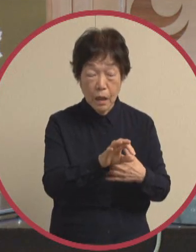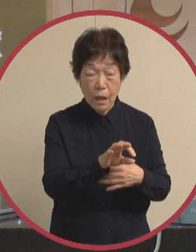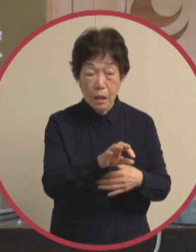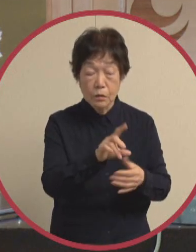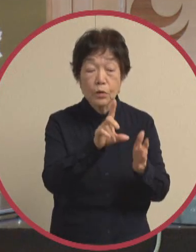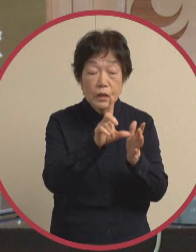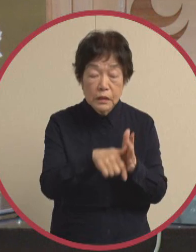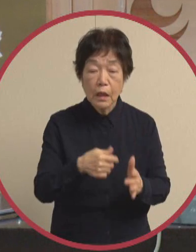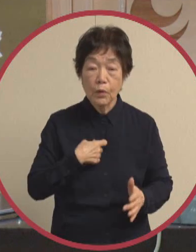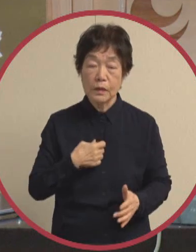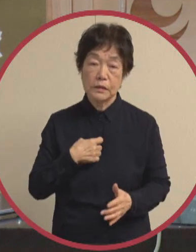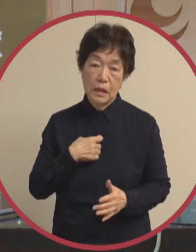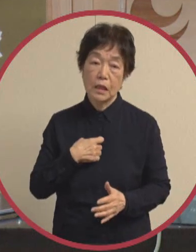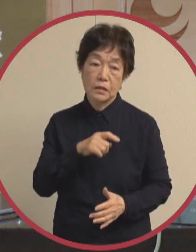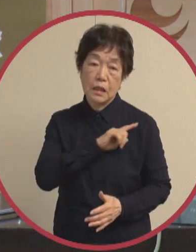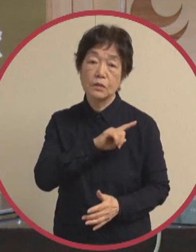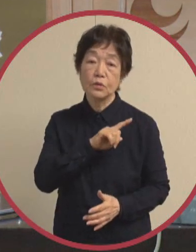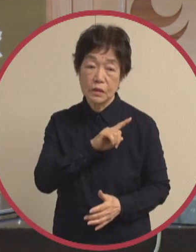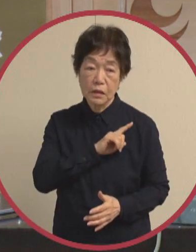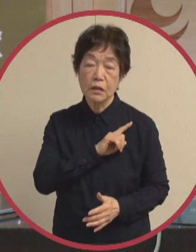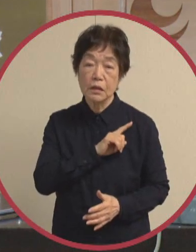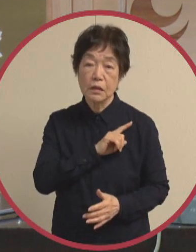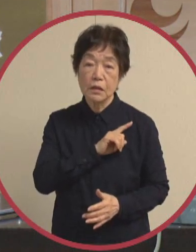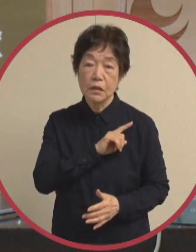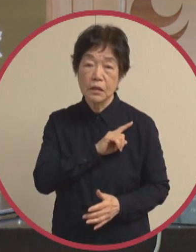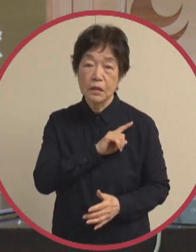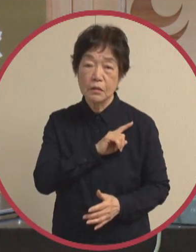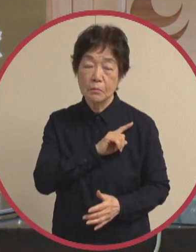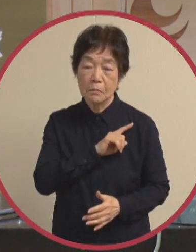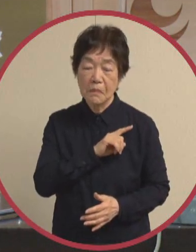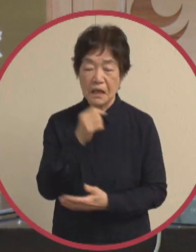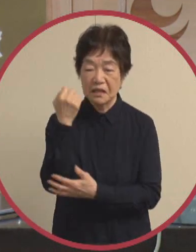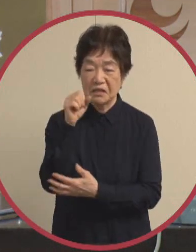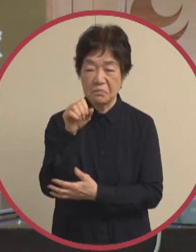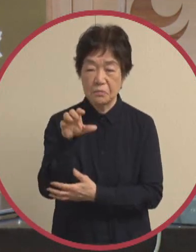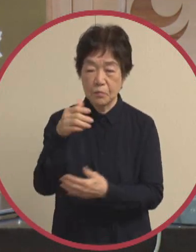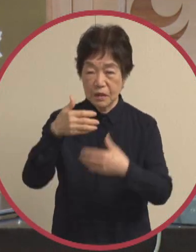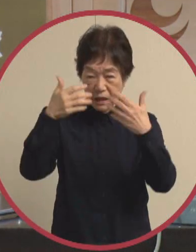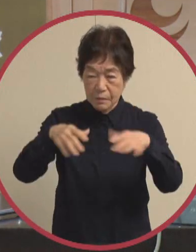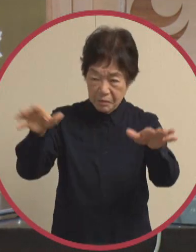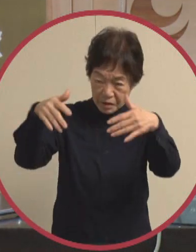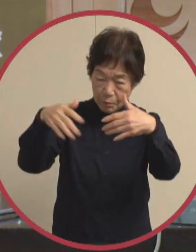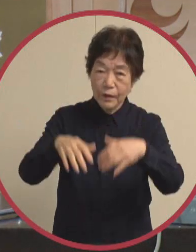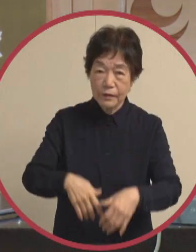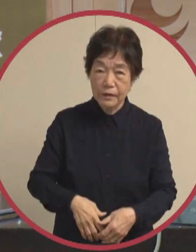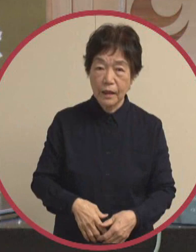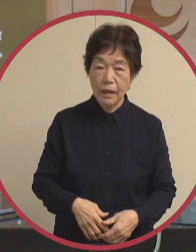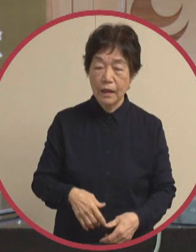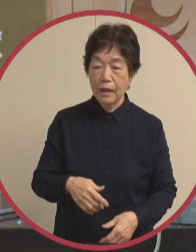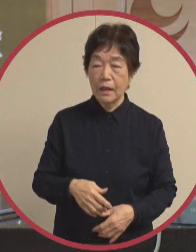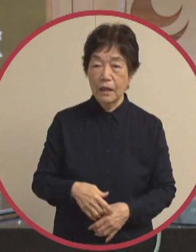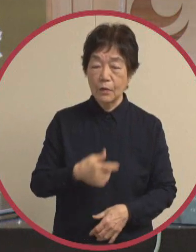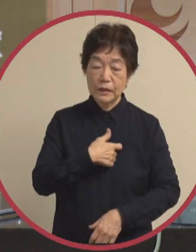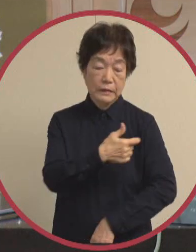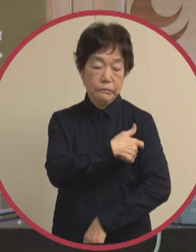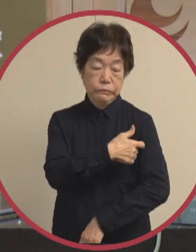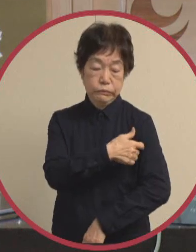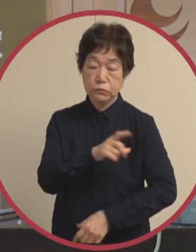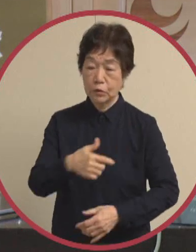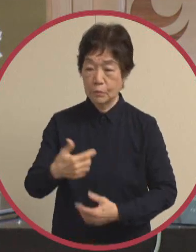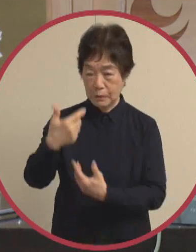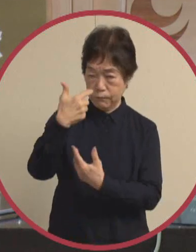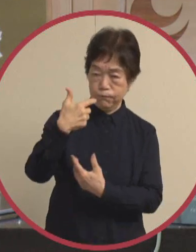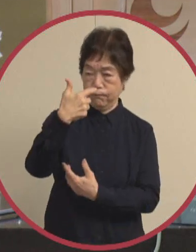まあ、皆さんにも来ていただいてですね、 あのテレビカメラの前